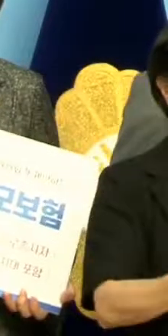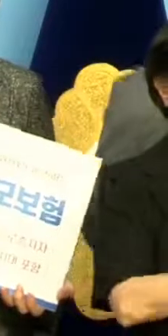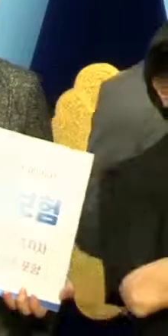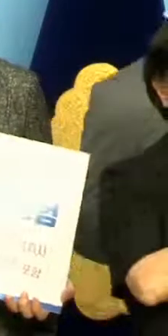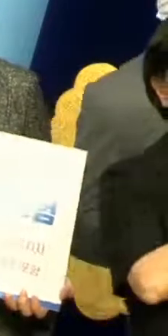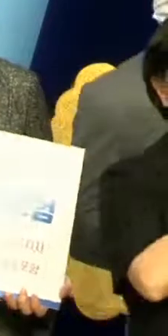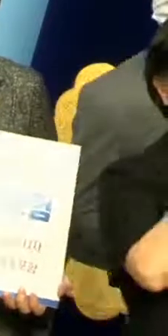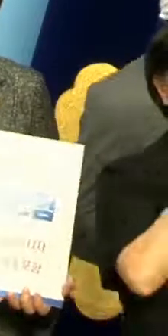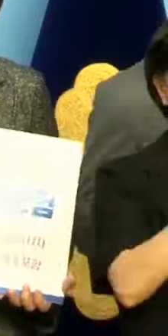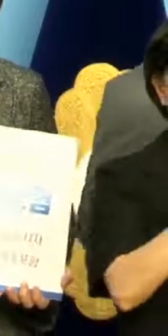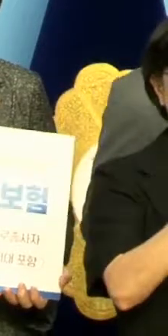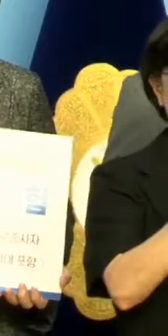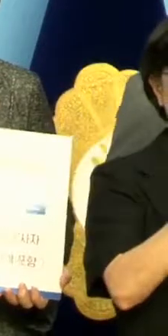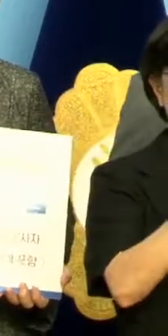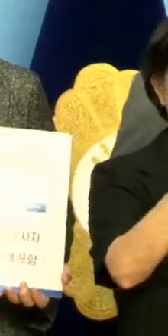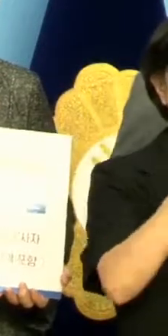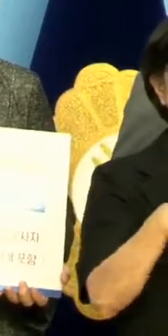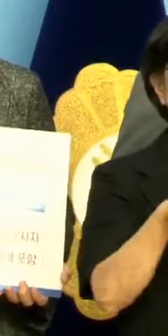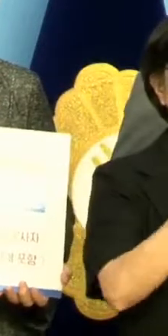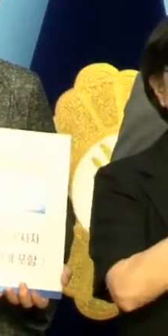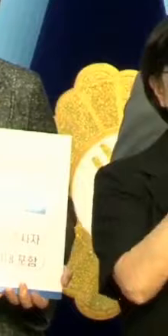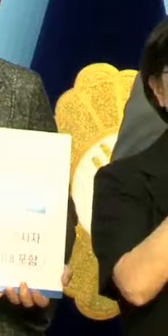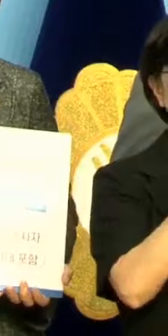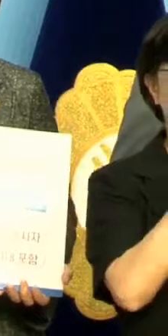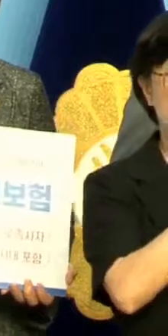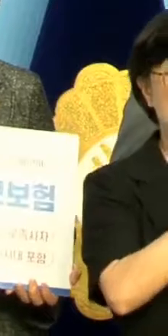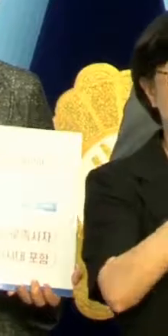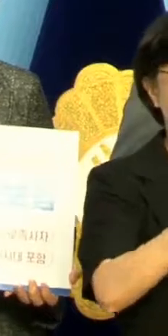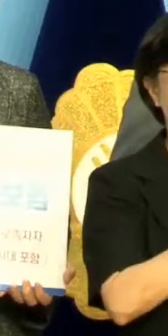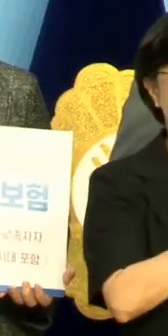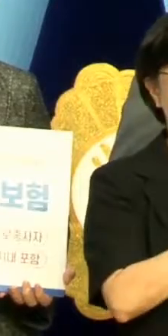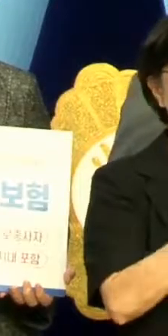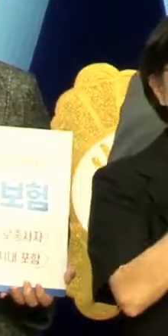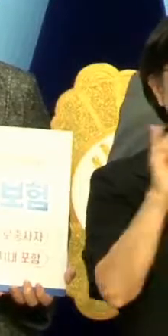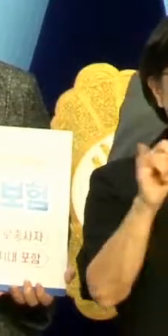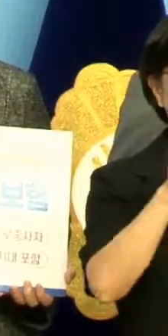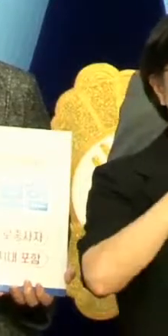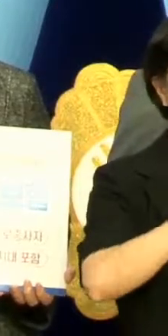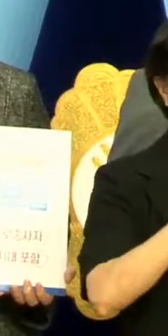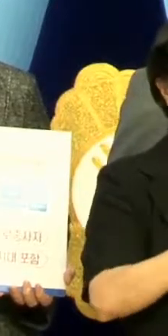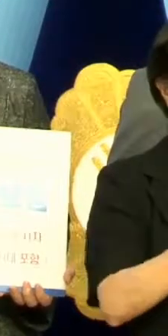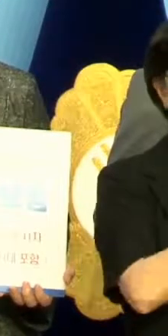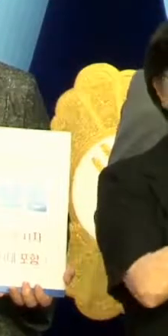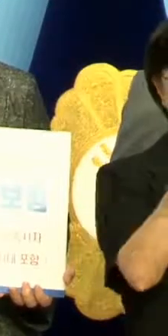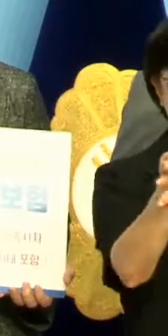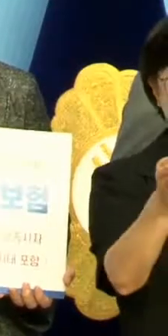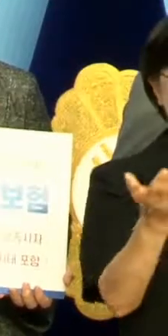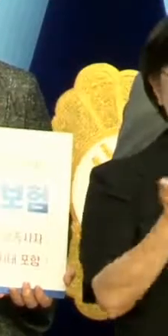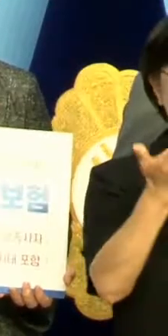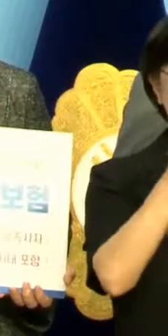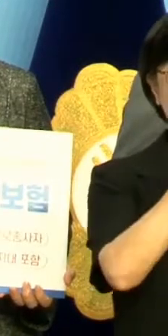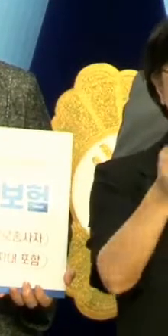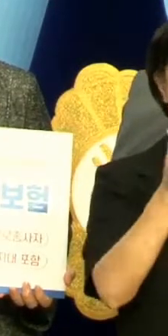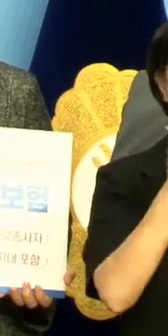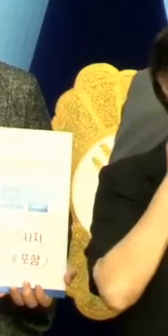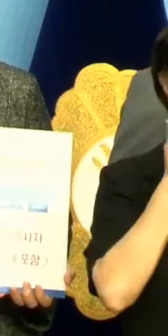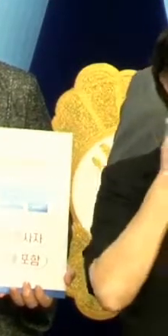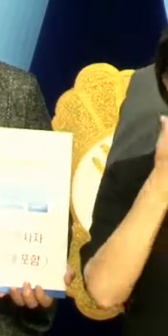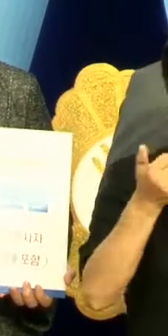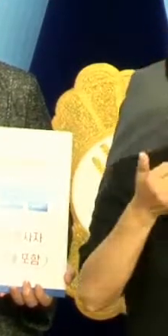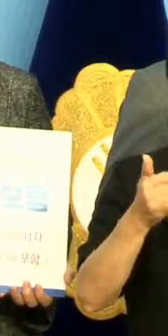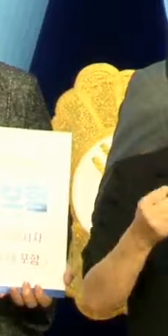위한 제재조치를 강화 보자 옵니다 양육비 치국 은 미성년 자녀의 챙 졸 관을 보호하고 건강한 성장과 발달을